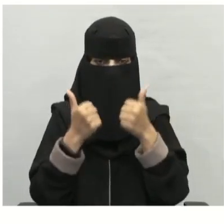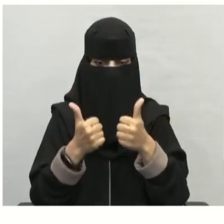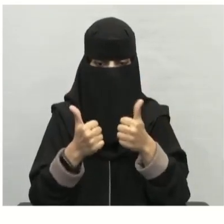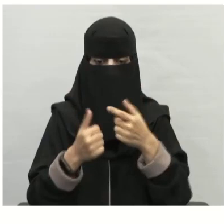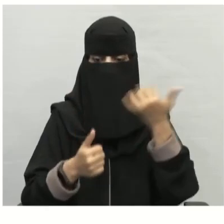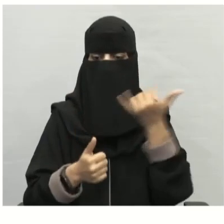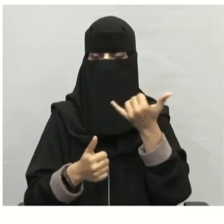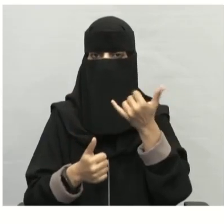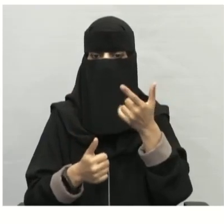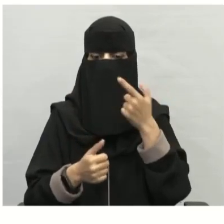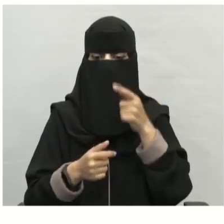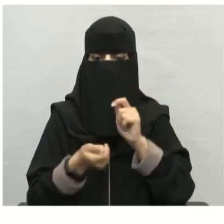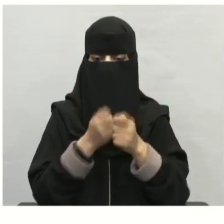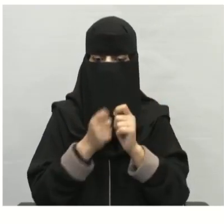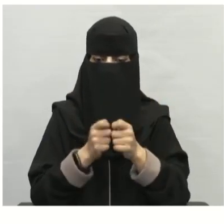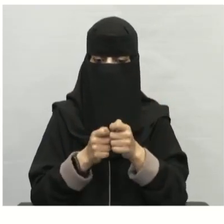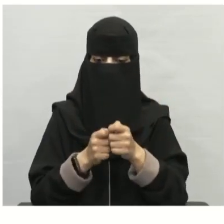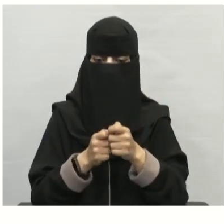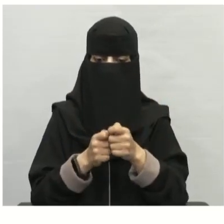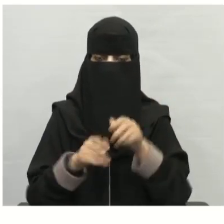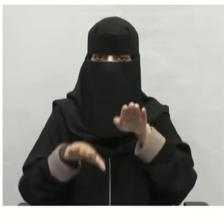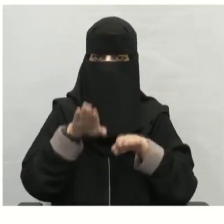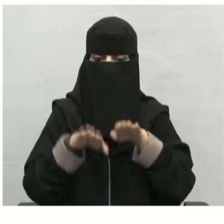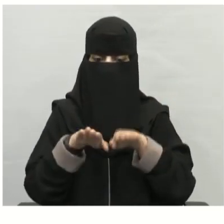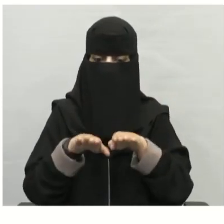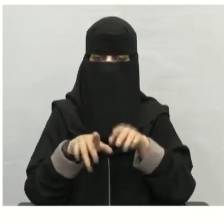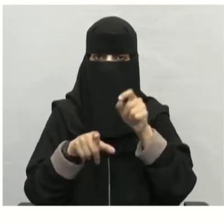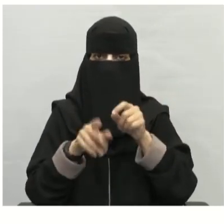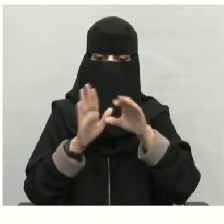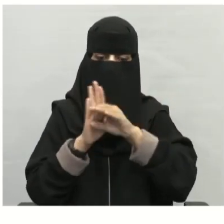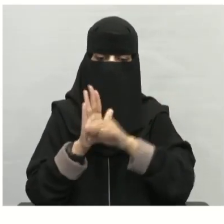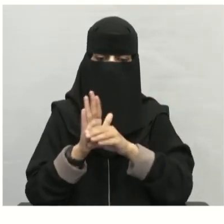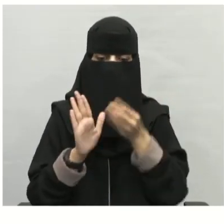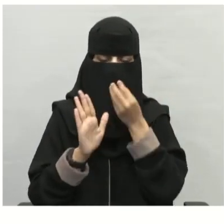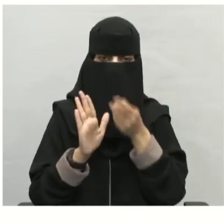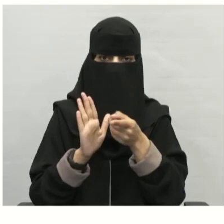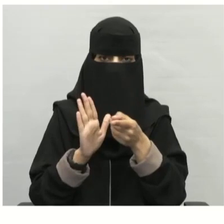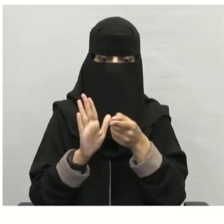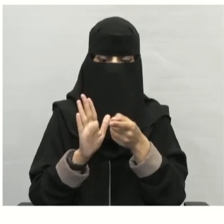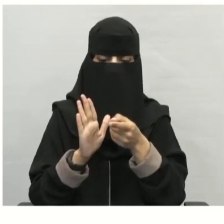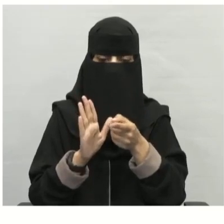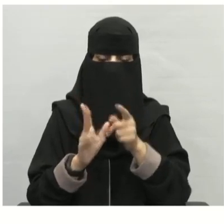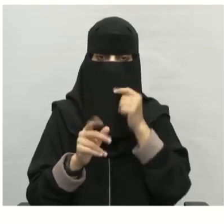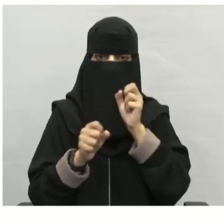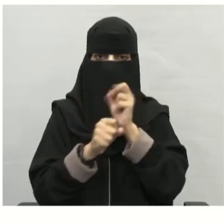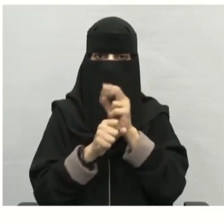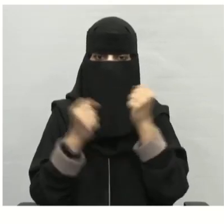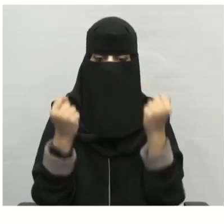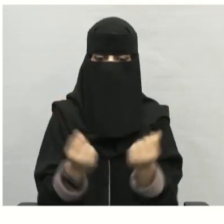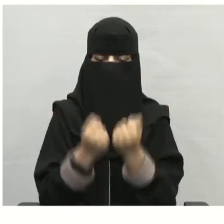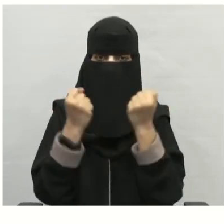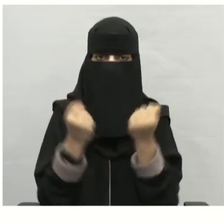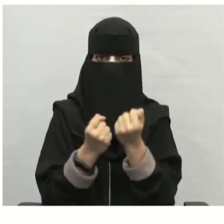من المهم التنويع والتوازن في العناصر الغذائيه اعوضهم ايضا على